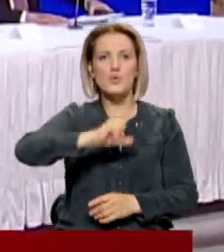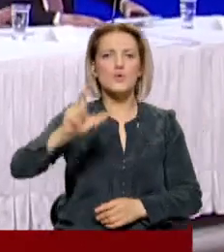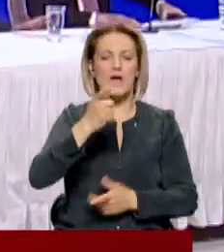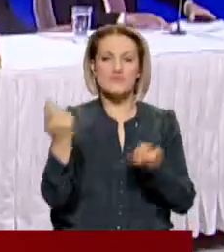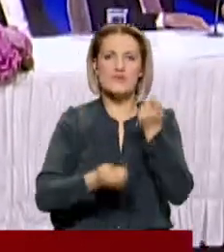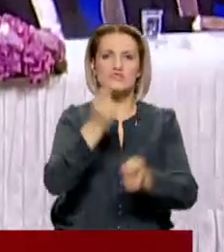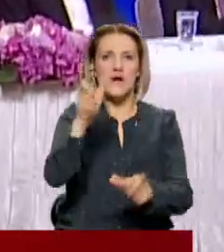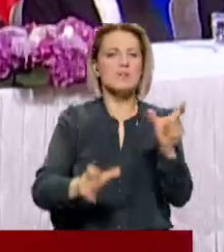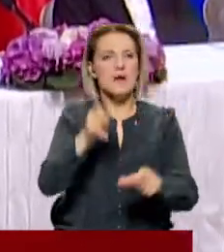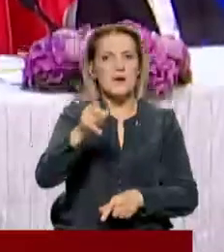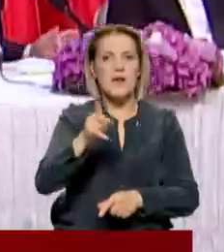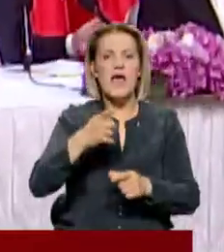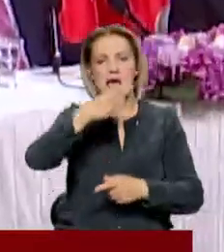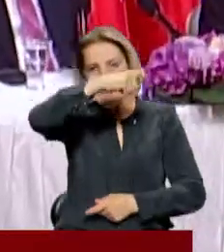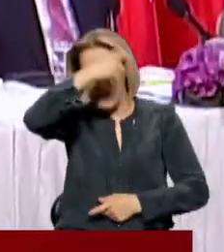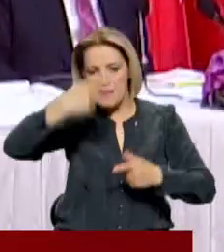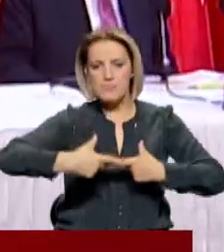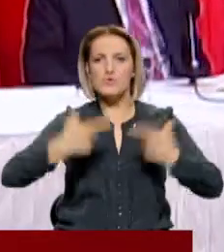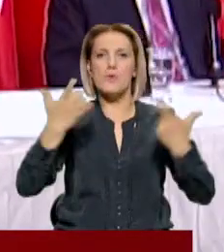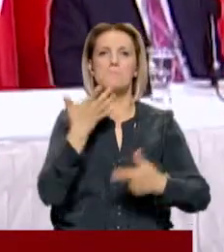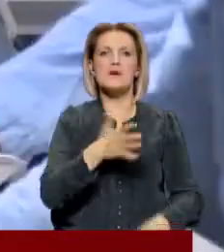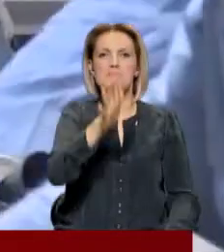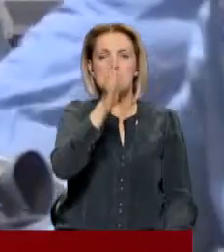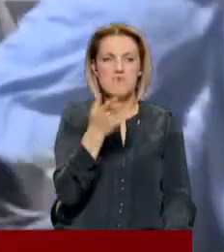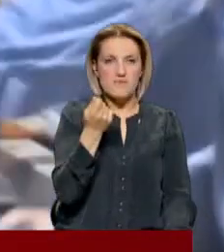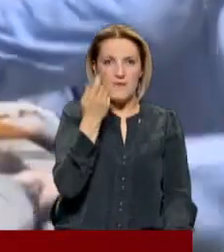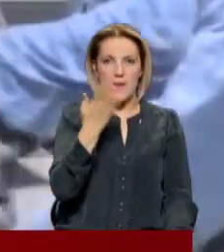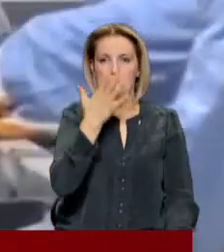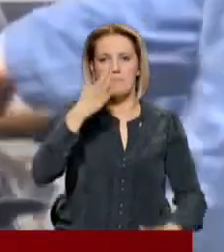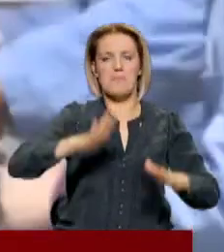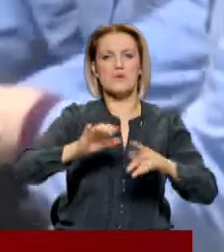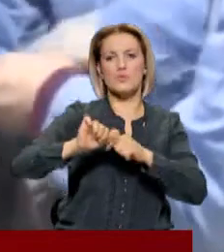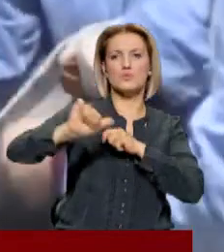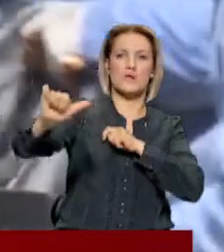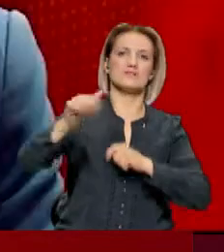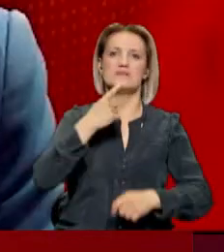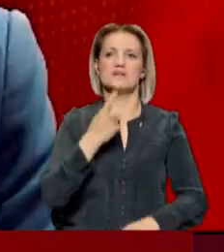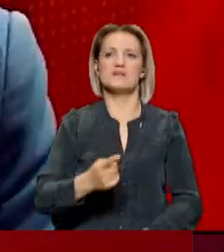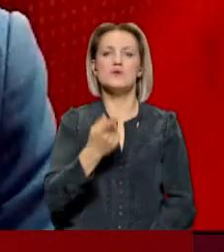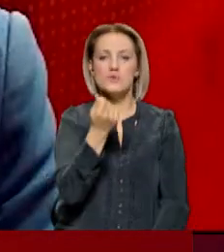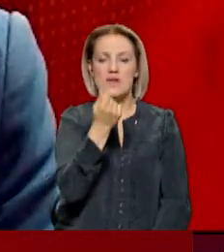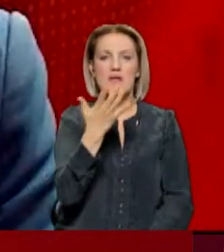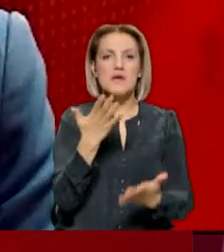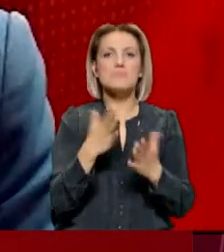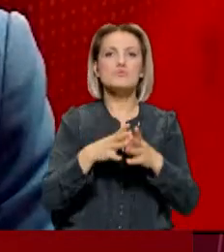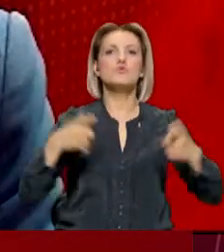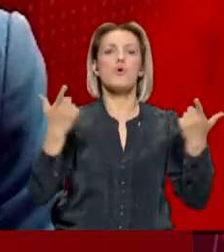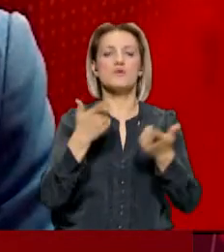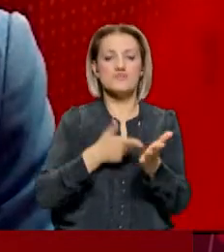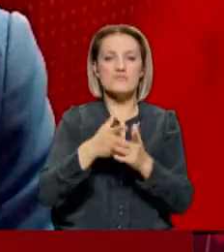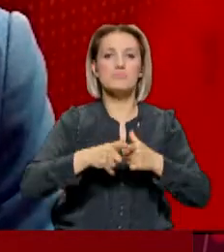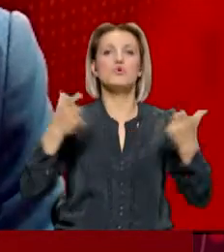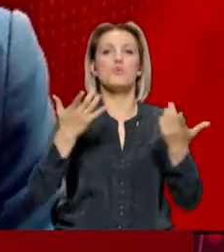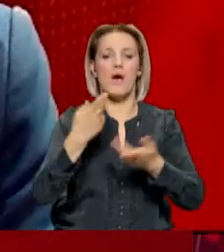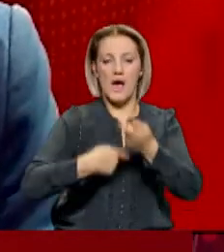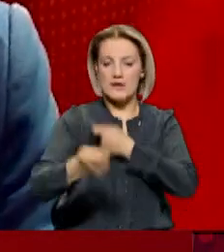emeği ile büyüyor sloganın önünde açıklanan 5500 lira rakamı beklentilerin uzağında dedi muhalefet ücretleri büyümüş Çiftçi büyü